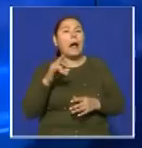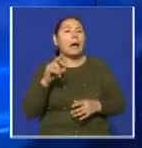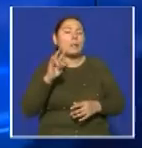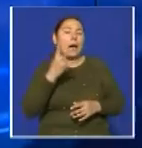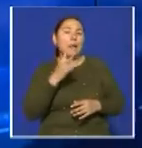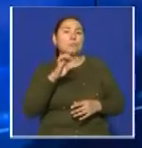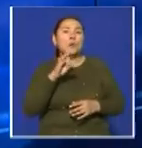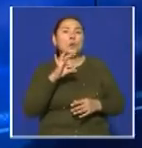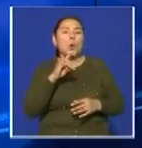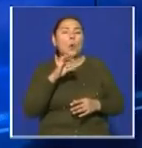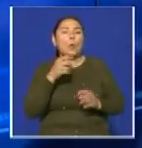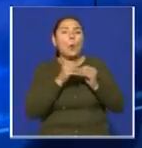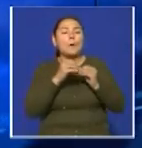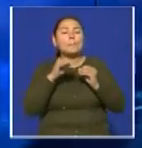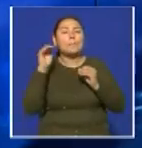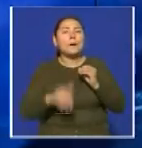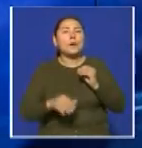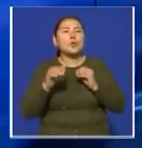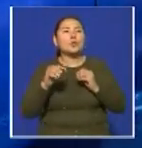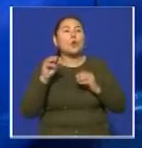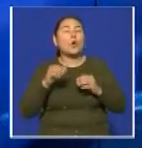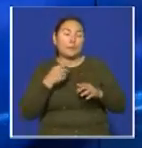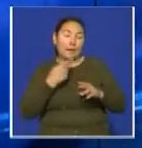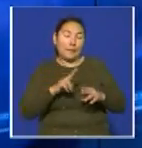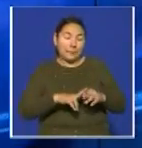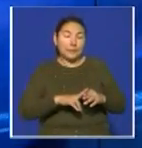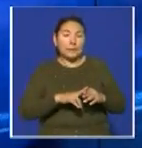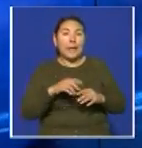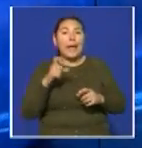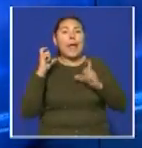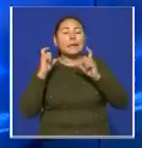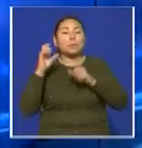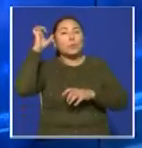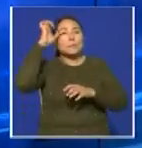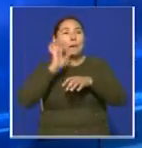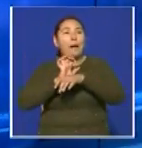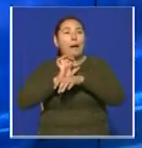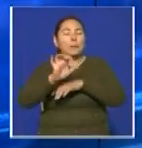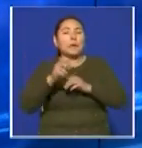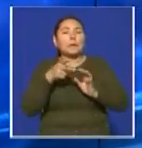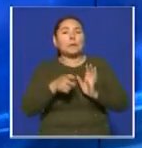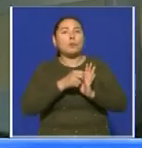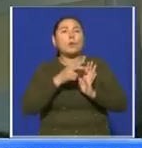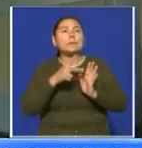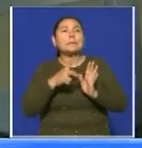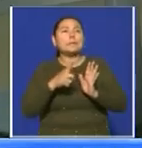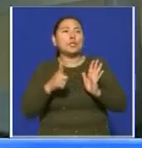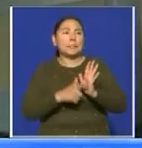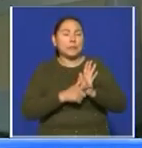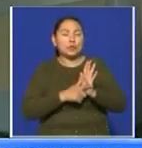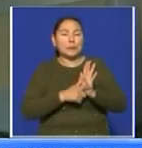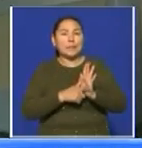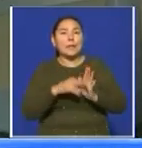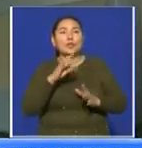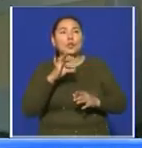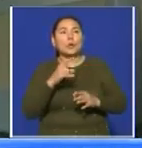жіберілген битум көлемі 10 мың тоннаны құрайды. Жол битумының алғашқы экспорты Өзбекстанға 2017 жылы 650 тонна көлемінде